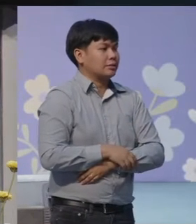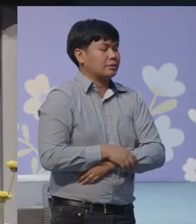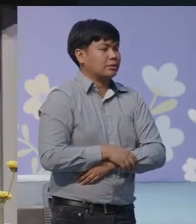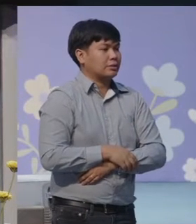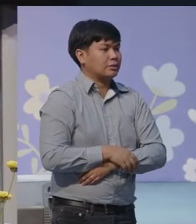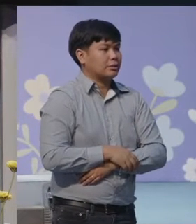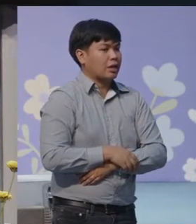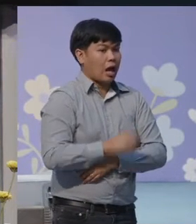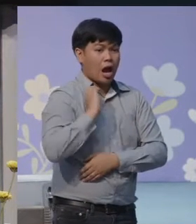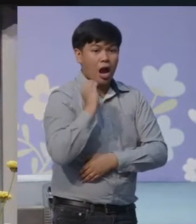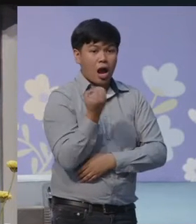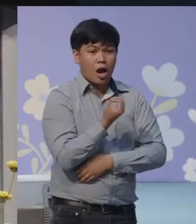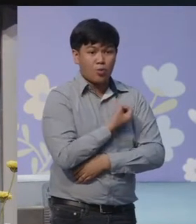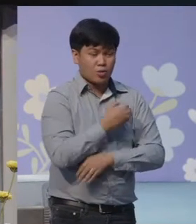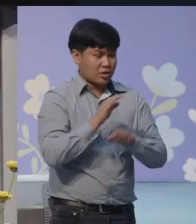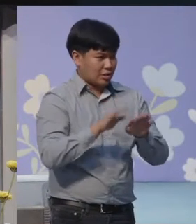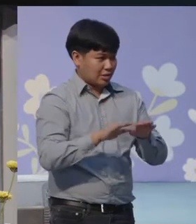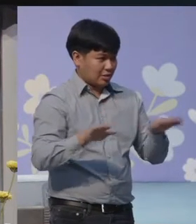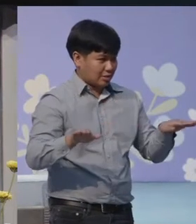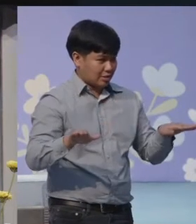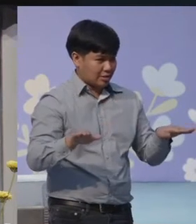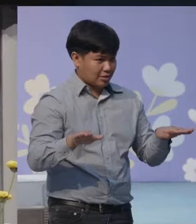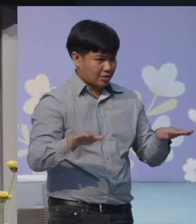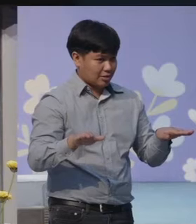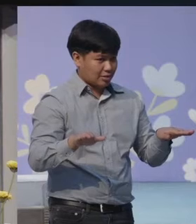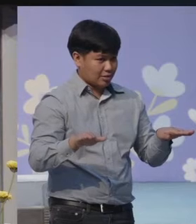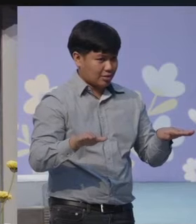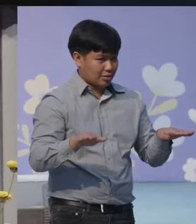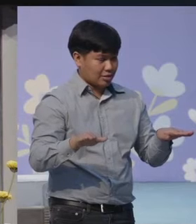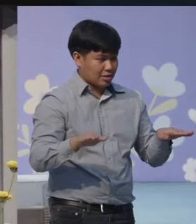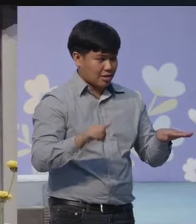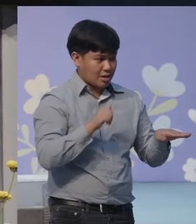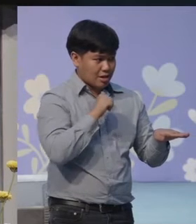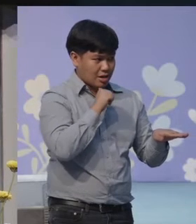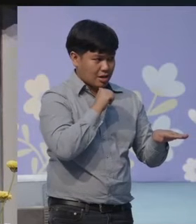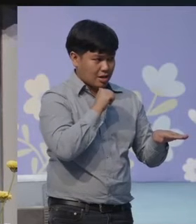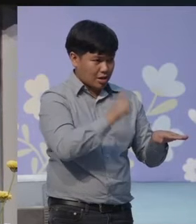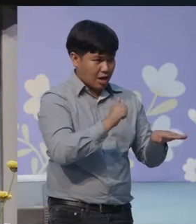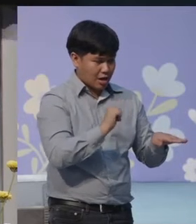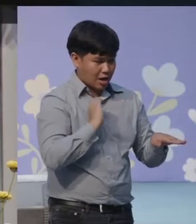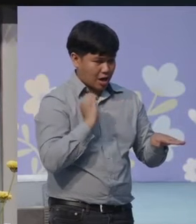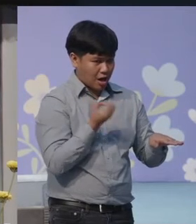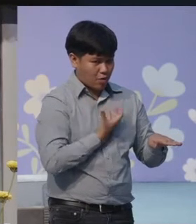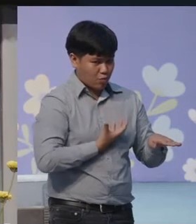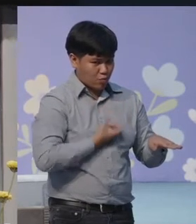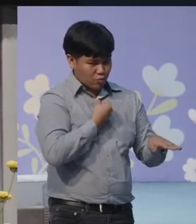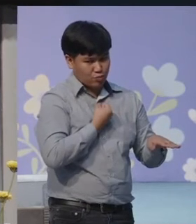ang mga anak natin ay hindi sa atin.